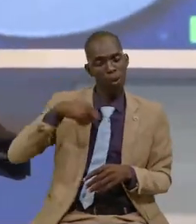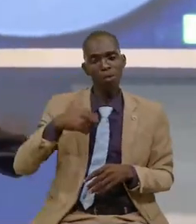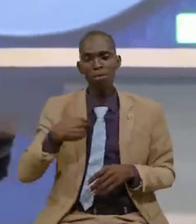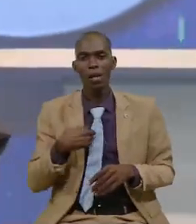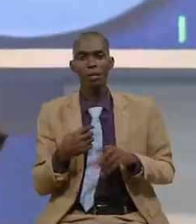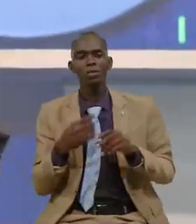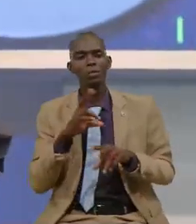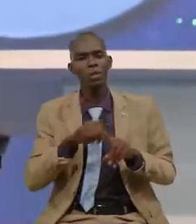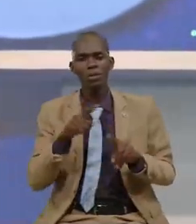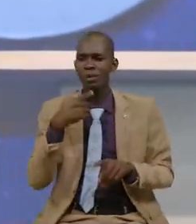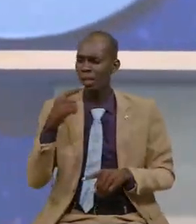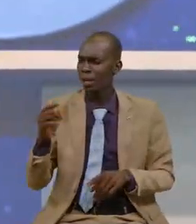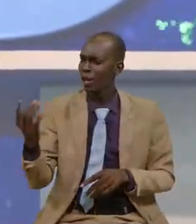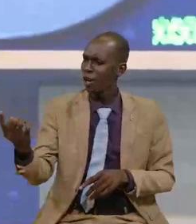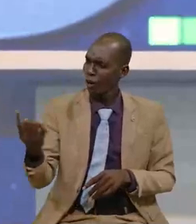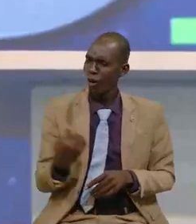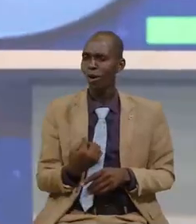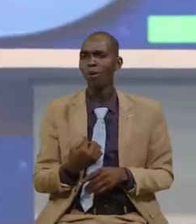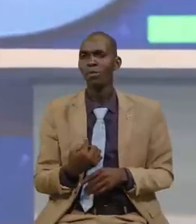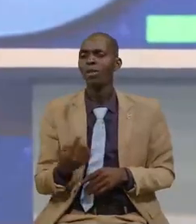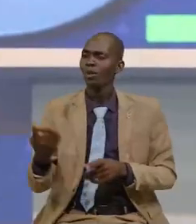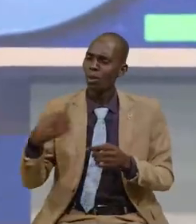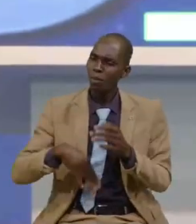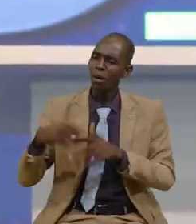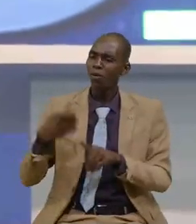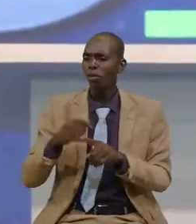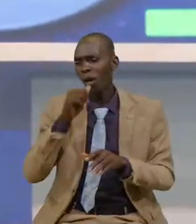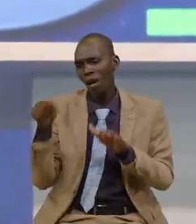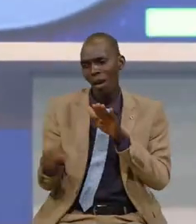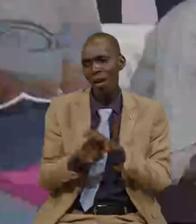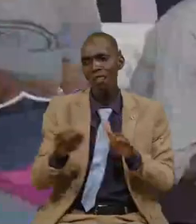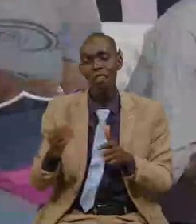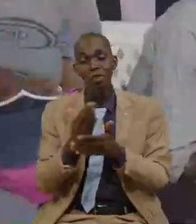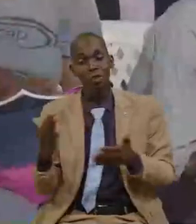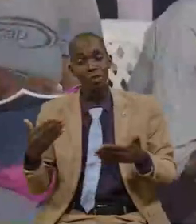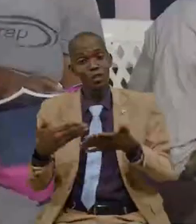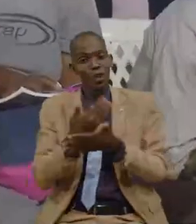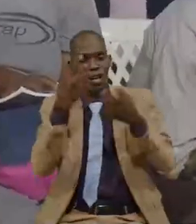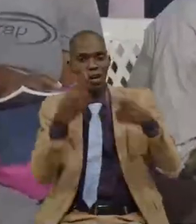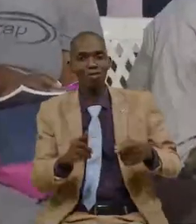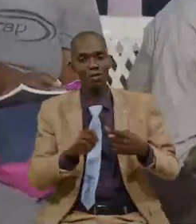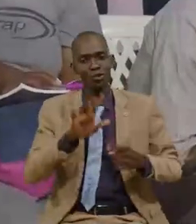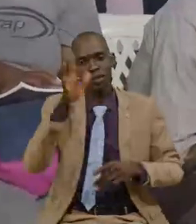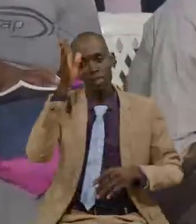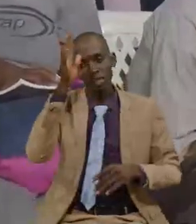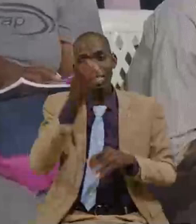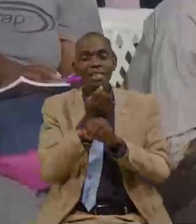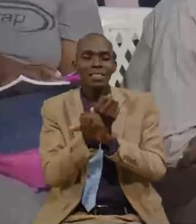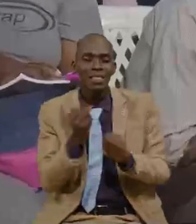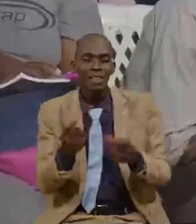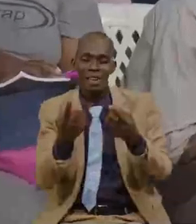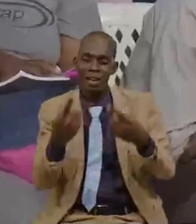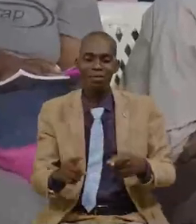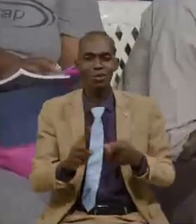qu'ils me donnent un coup de poing à la tête. Je dis, venez sortir de derrière la porte. Quelque chose est arrivé à votre père.